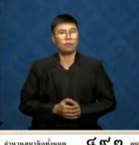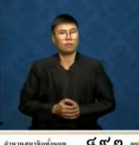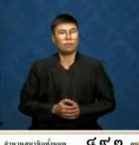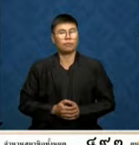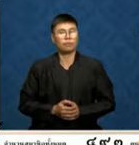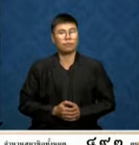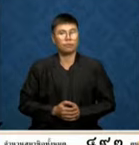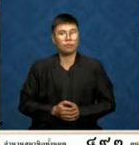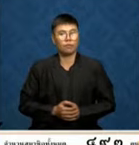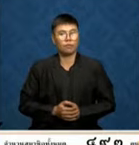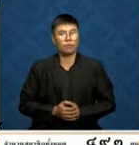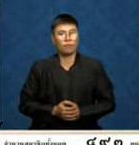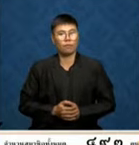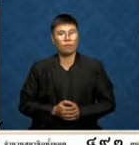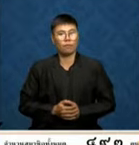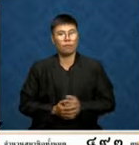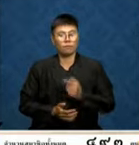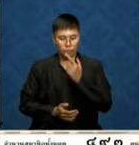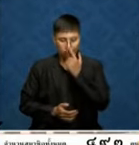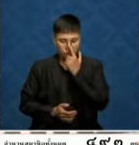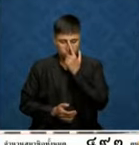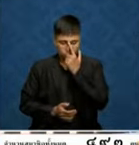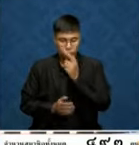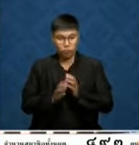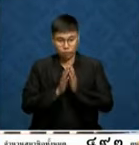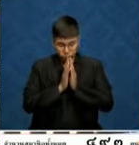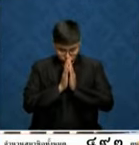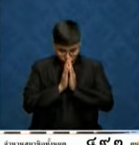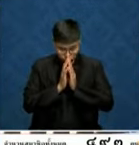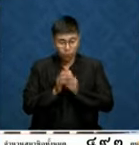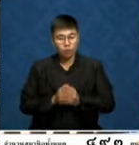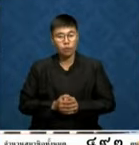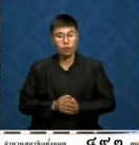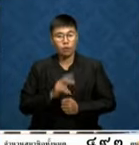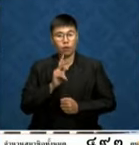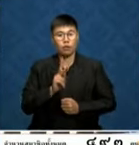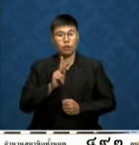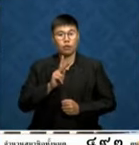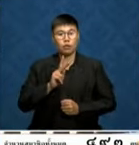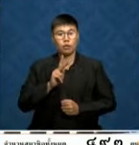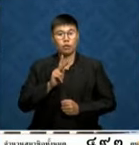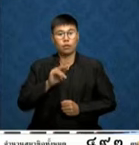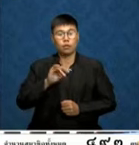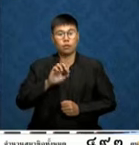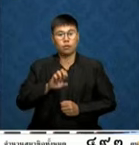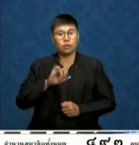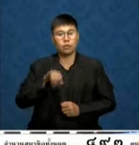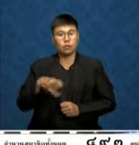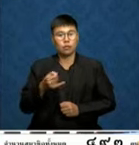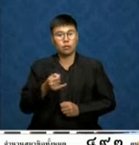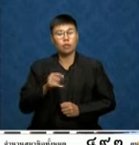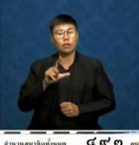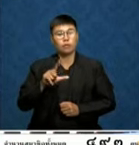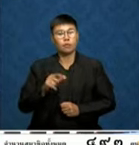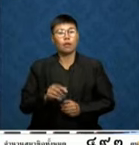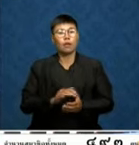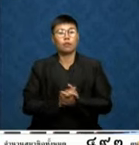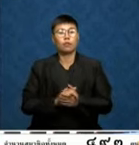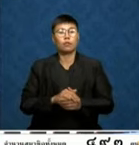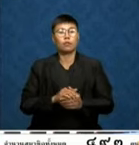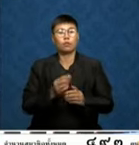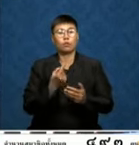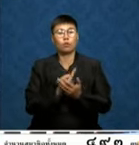ริศภักดีครับ เรียนท่านประธานสภากับผมกิตฮิรันเลิศอุริศภักดีผู้แทนราษฎรจังหวัดนครสวรรค์เข